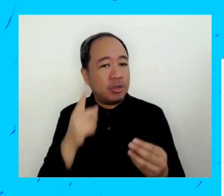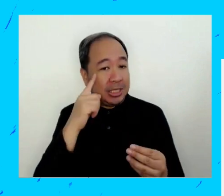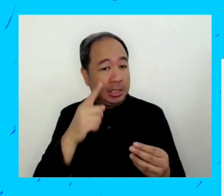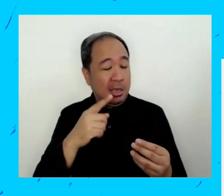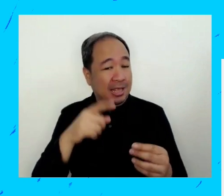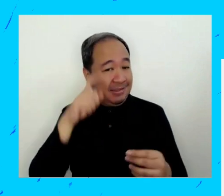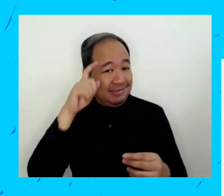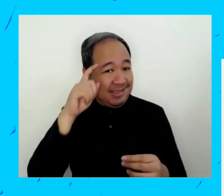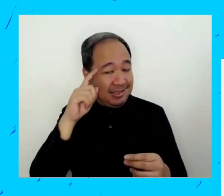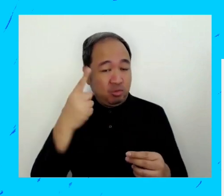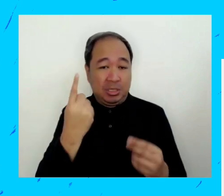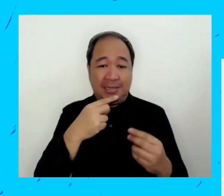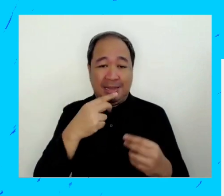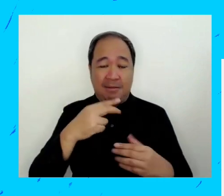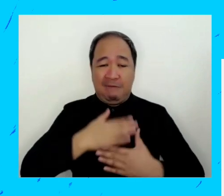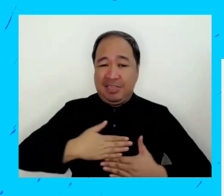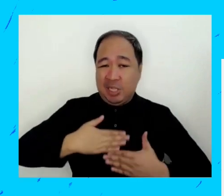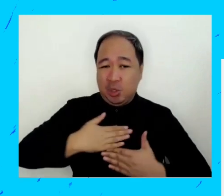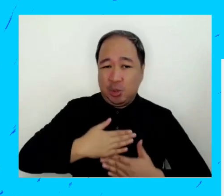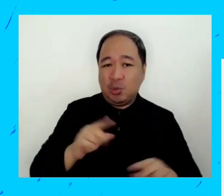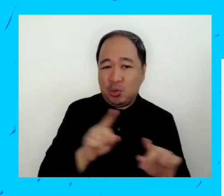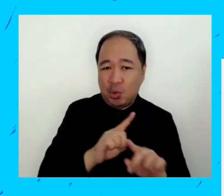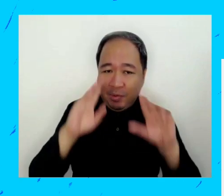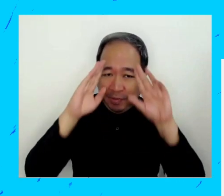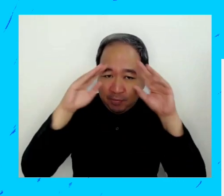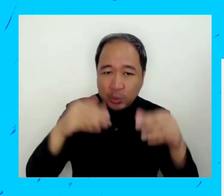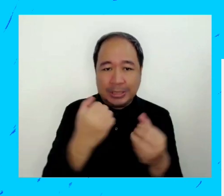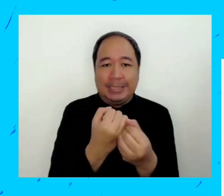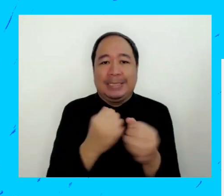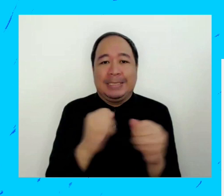l'exploration de plaisir sexuel pour les